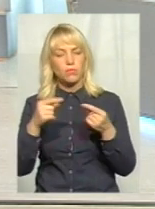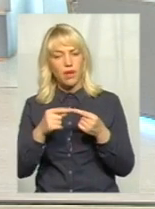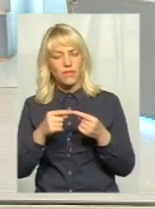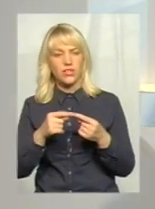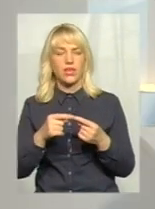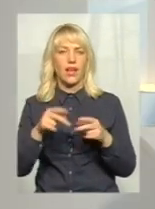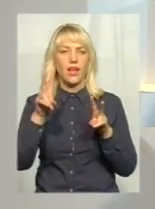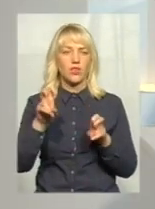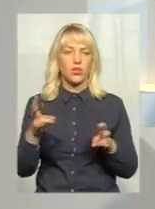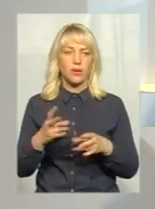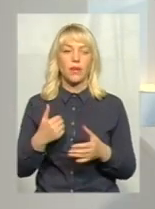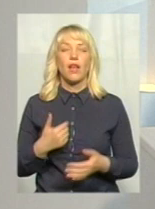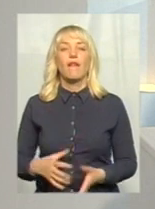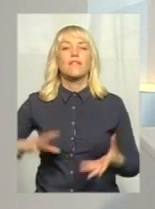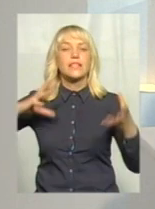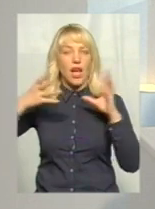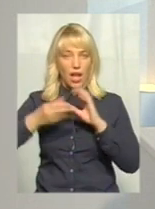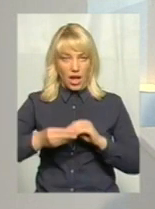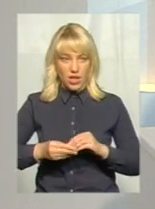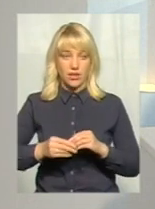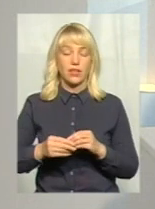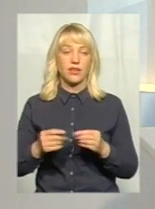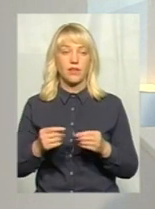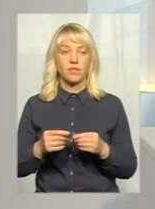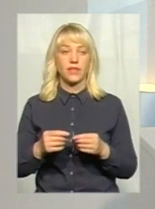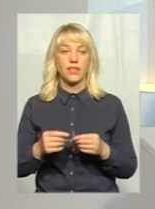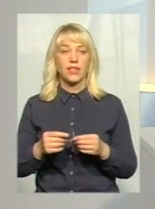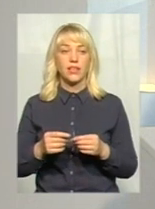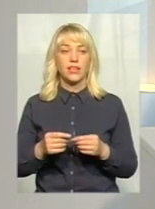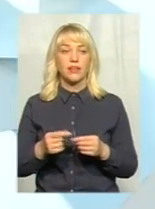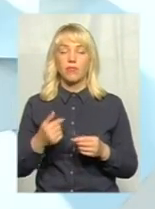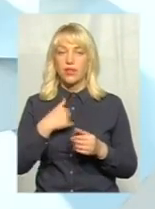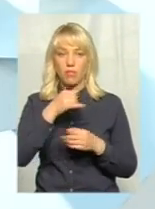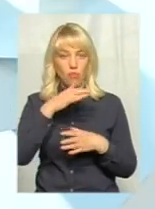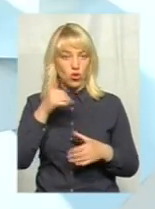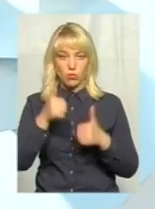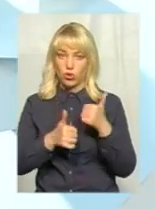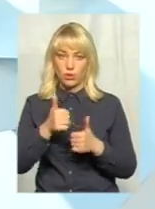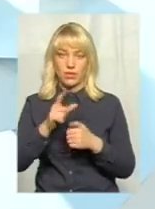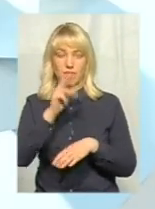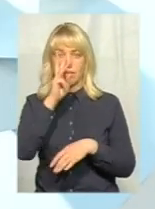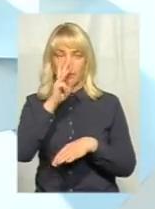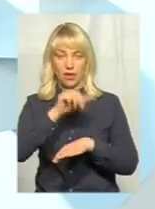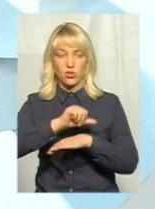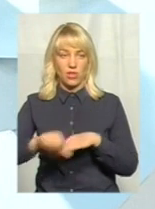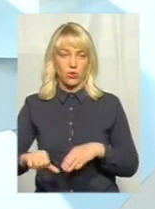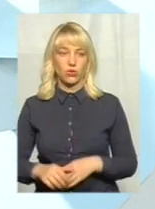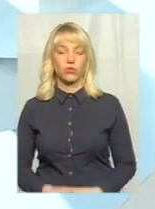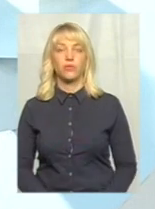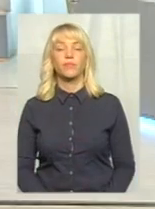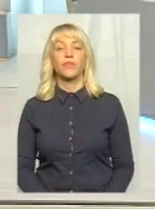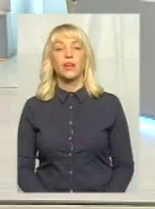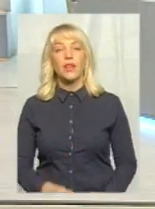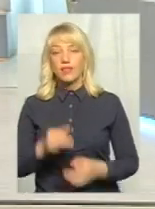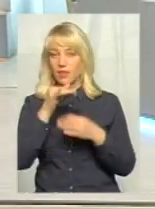Але загальний висновок, ми конкурувати з зарплатами за кордоном не можемо. Дивіться, от